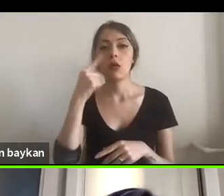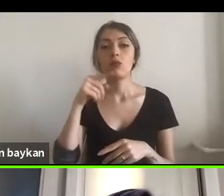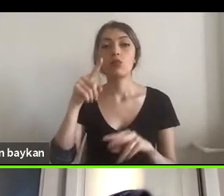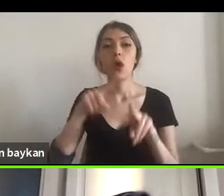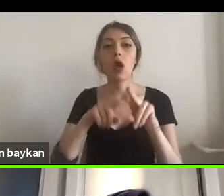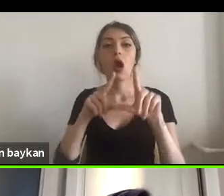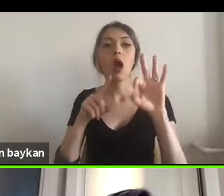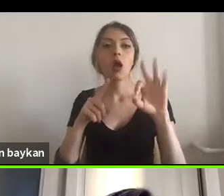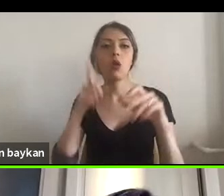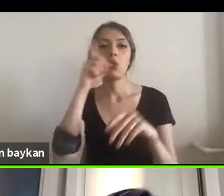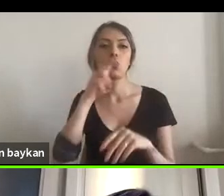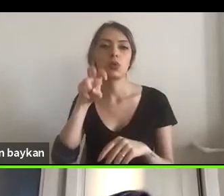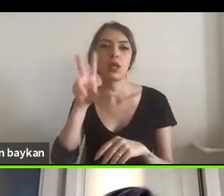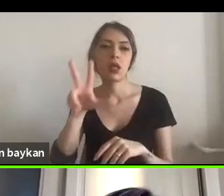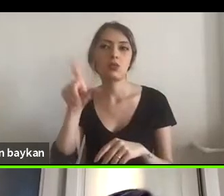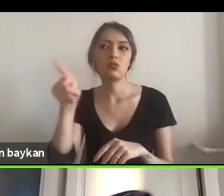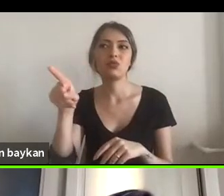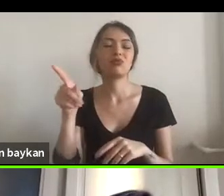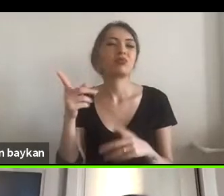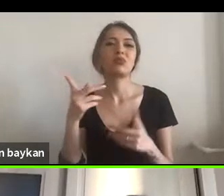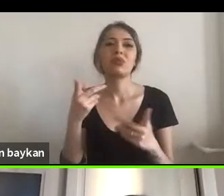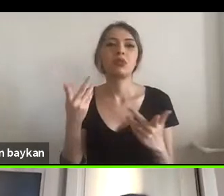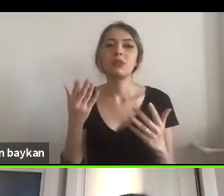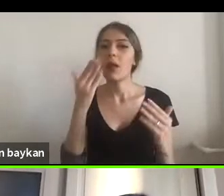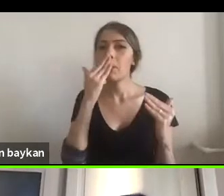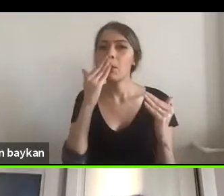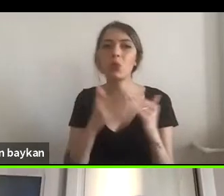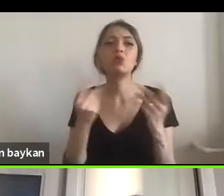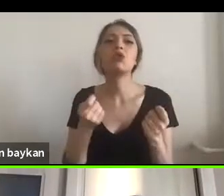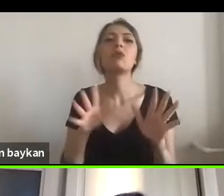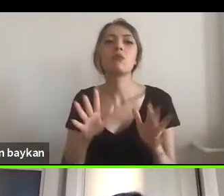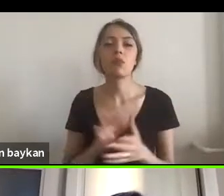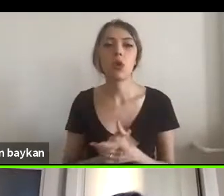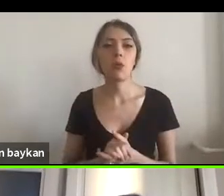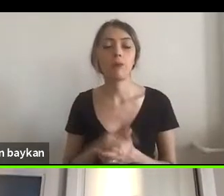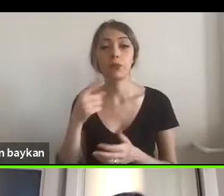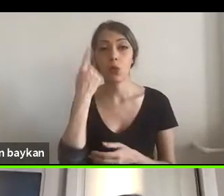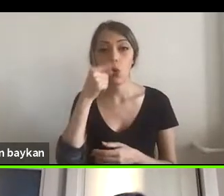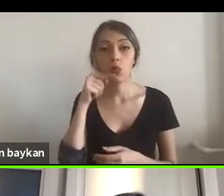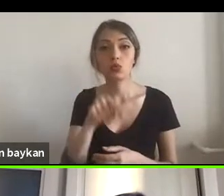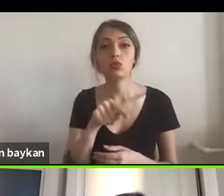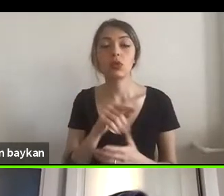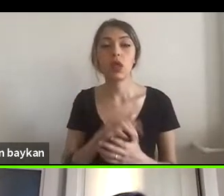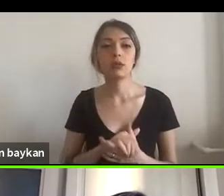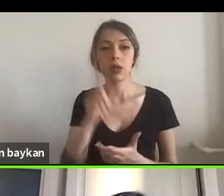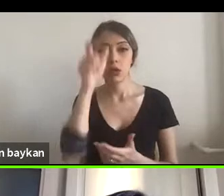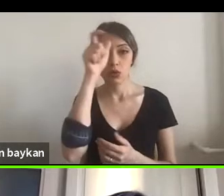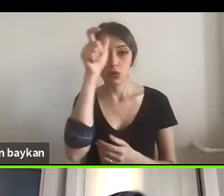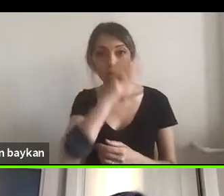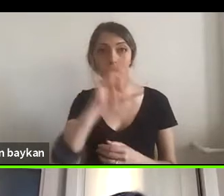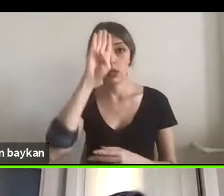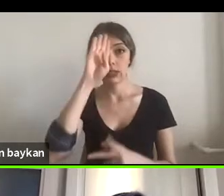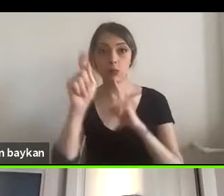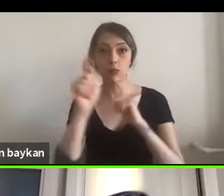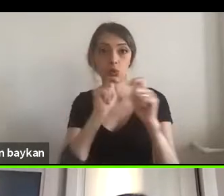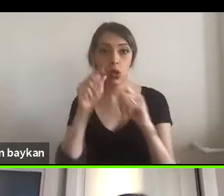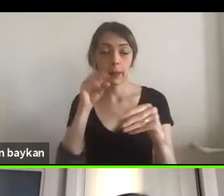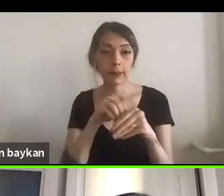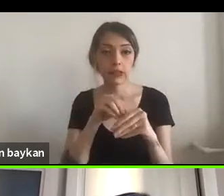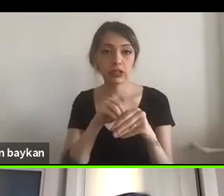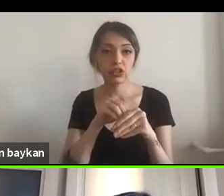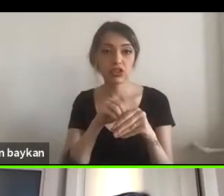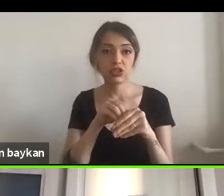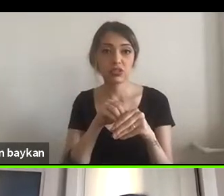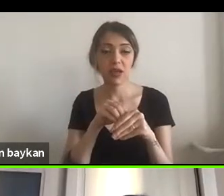da yaşıyoruz, görüyoruz, şahit oluyoruz. Bu bakımdan da Türkiye İstanbul Sözleşmesi'ni de ihlal